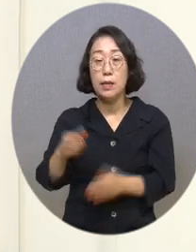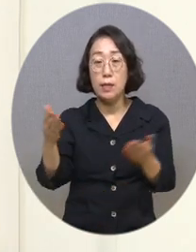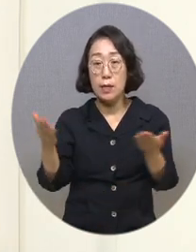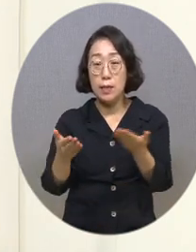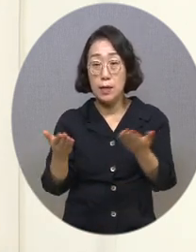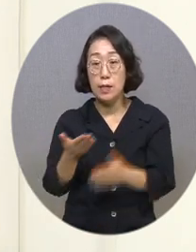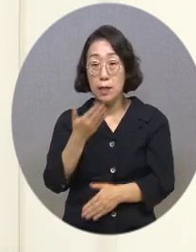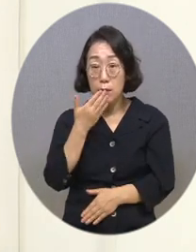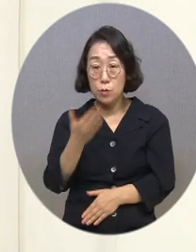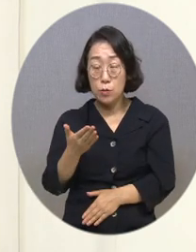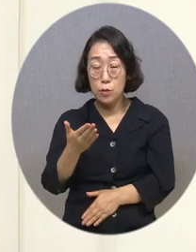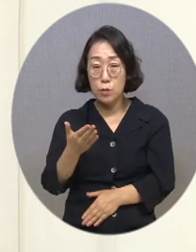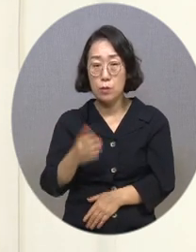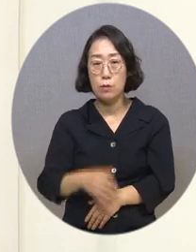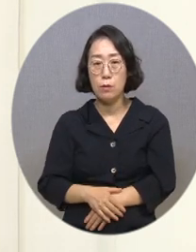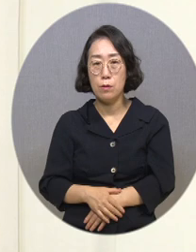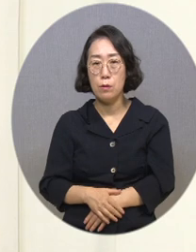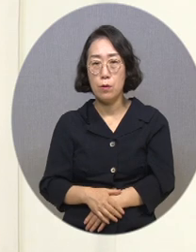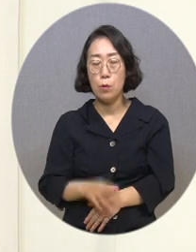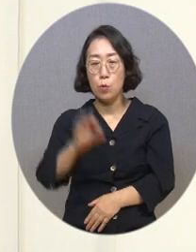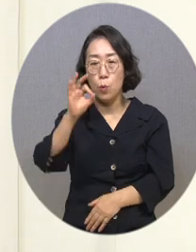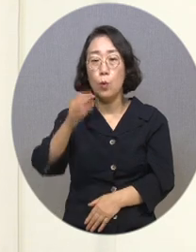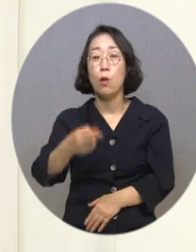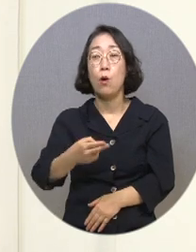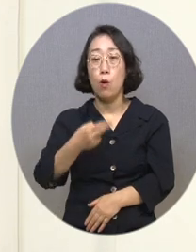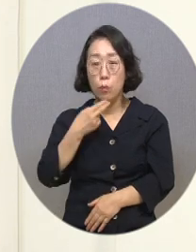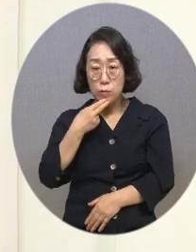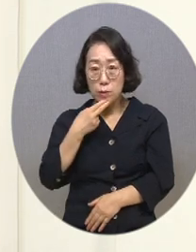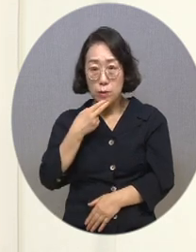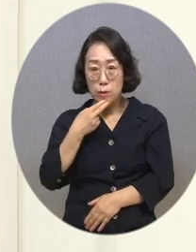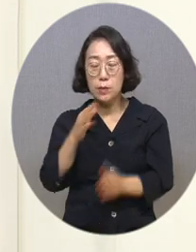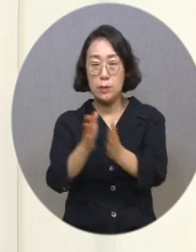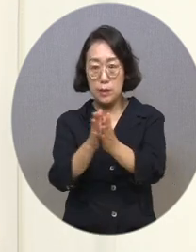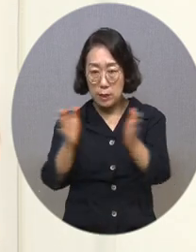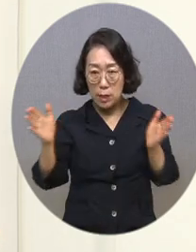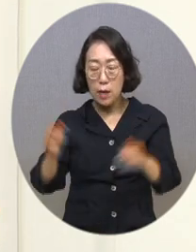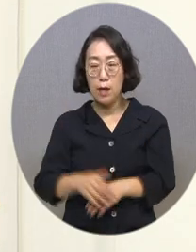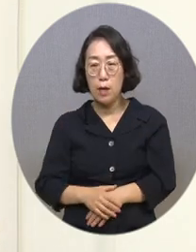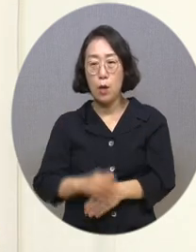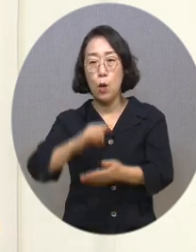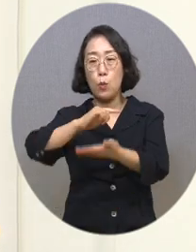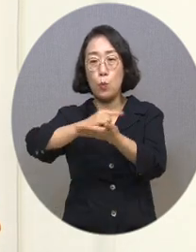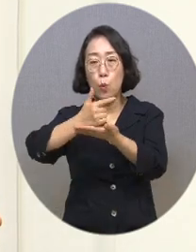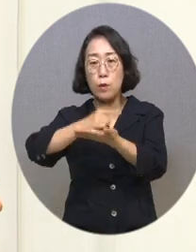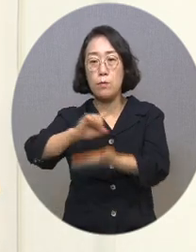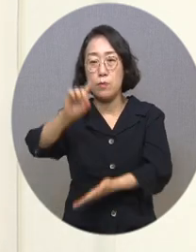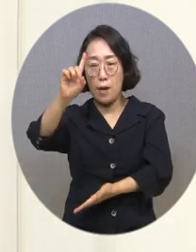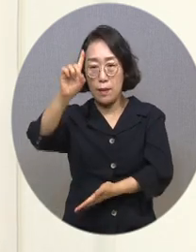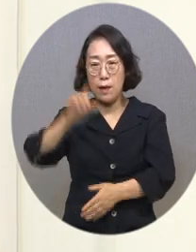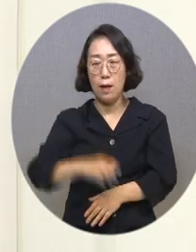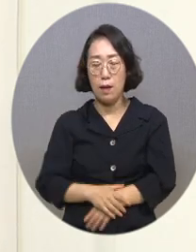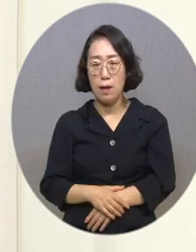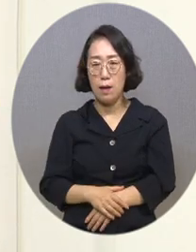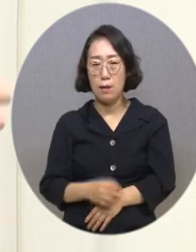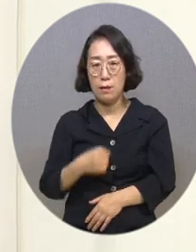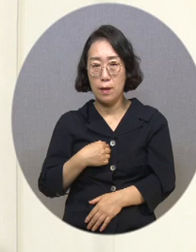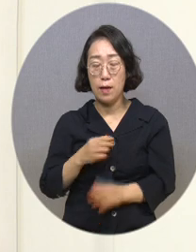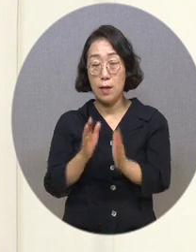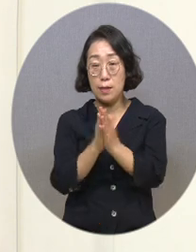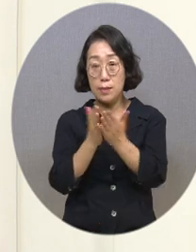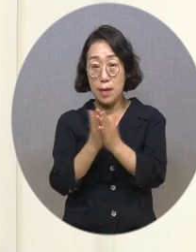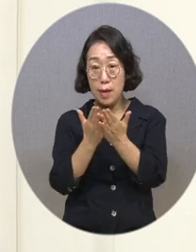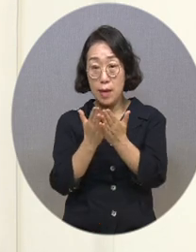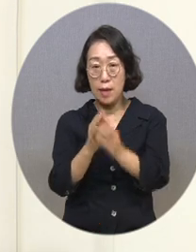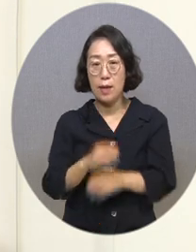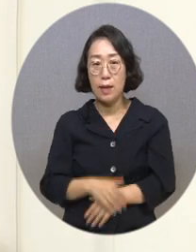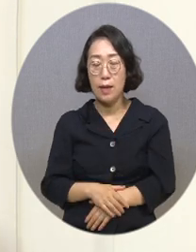있었던 가장 큰 첫 번째는 무자본으로 출발한 거죠. 노트북 하나로 제가 책 제목